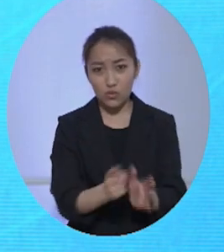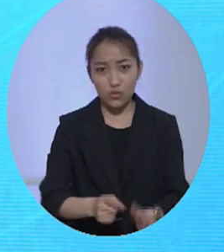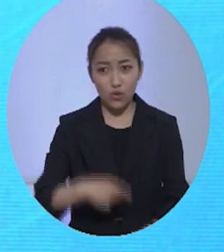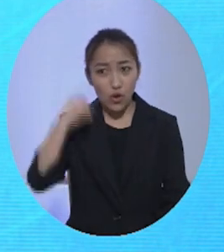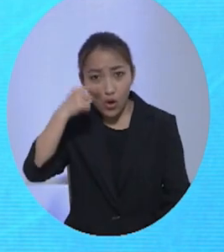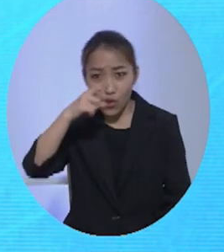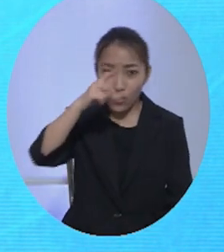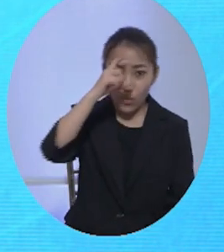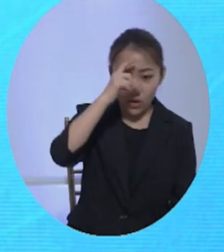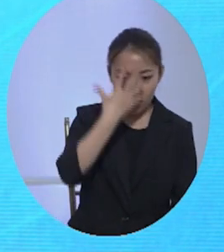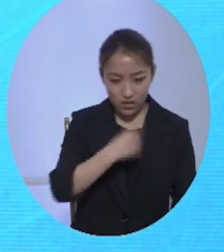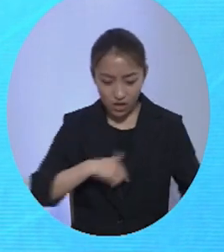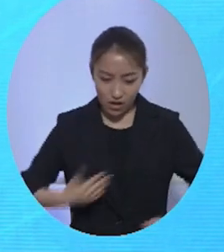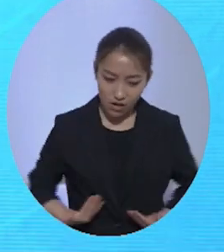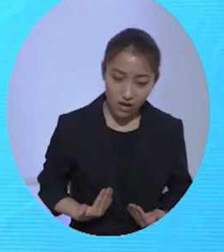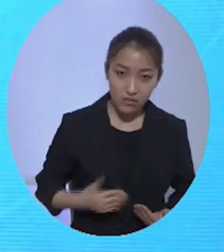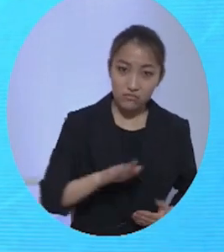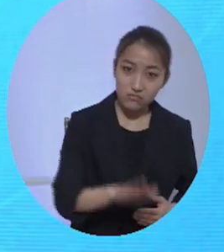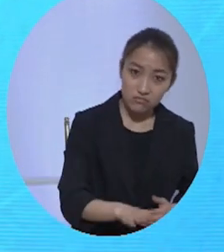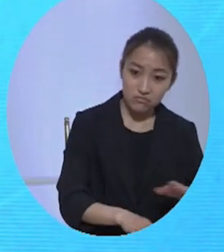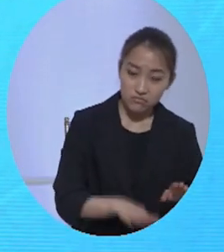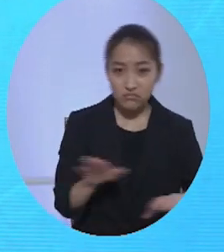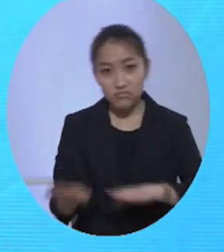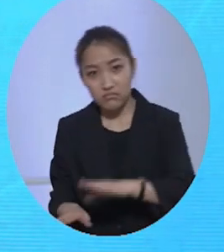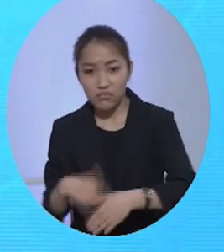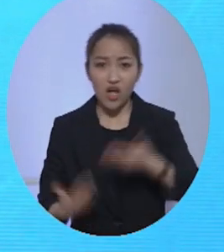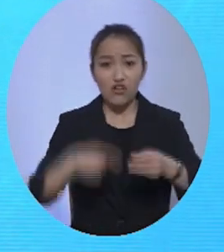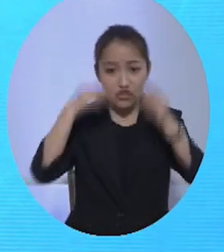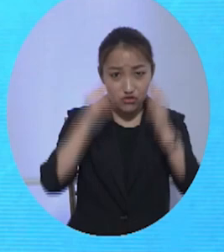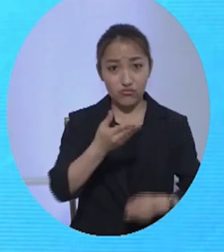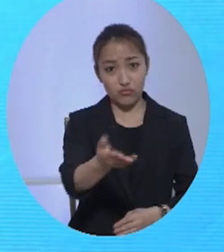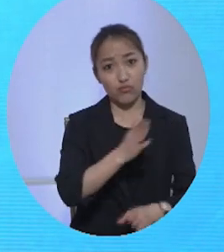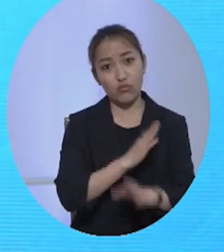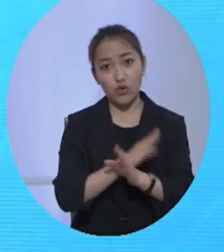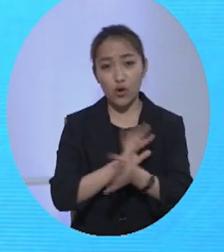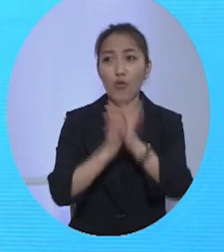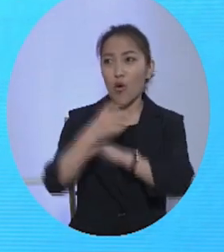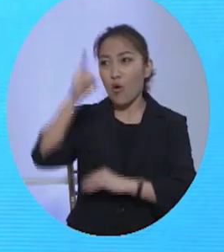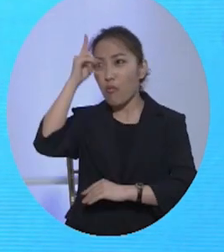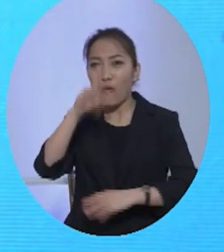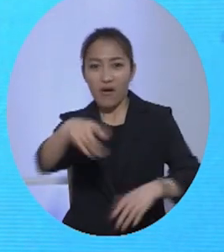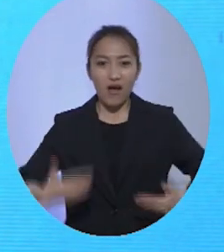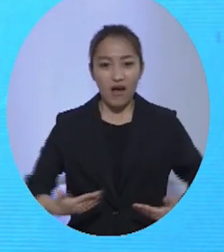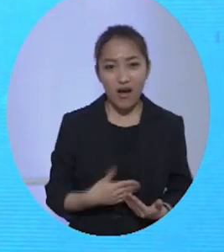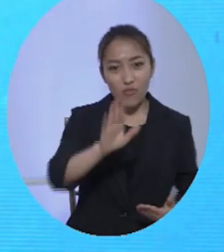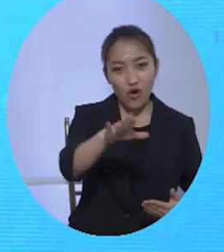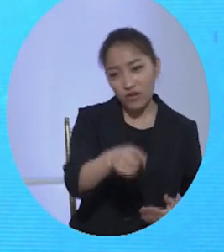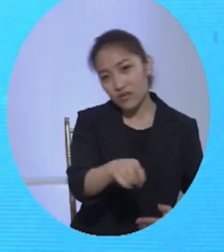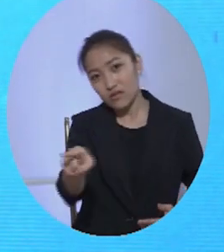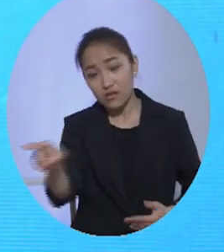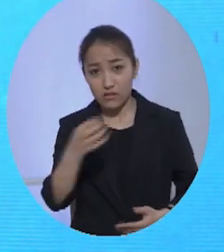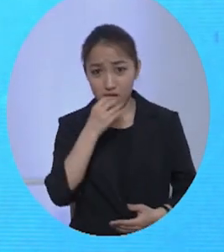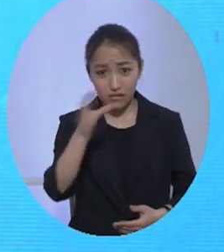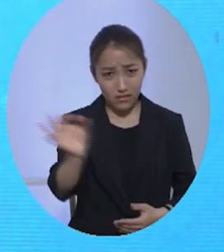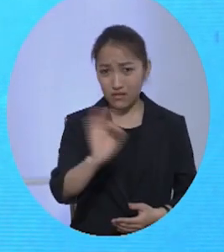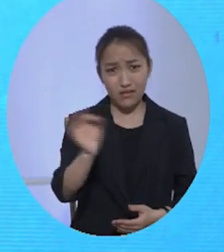амьдралыг шийтгэхээс биш ямар нэгэн бурхан шийтгэхгүй юм шүү гэсэн утга санаа бүхий харангийг одоо дэлгдээд ингээд